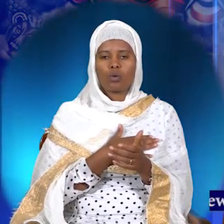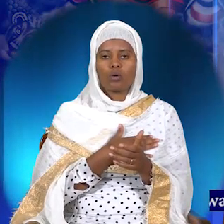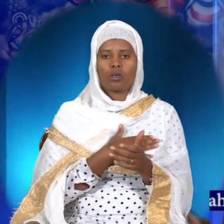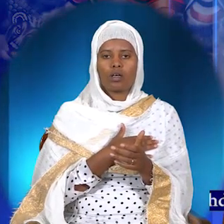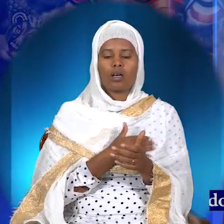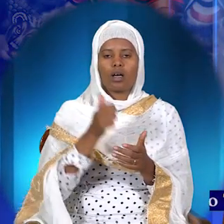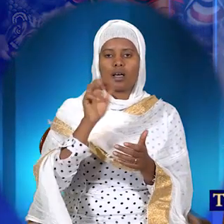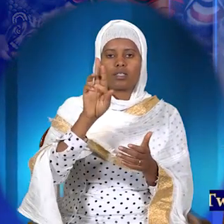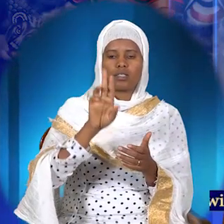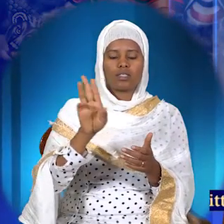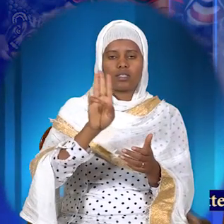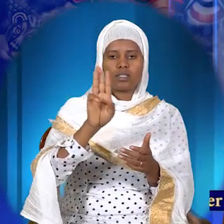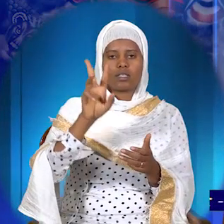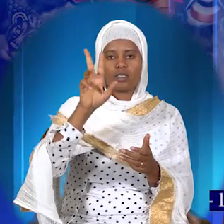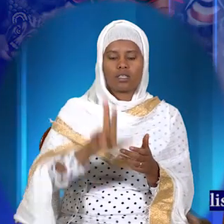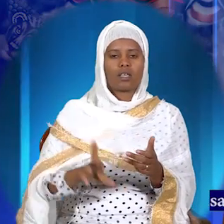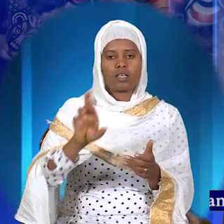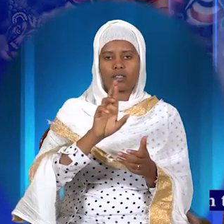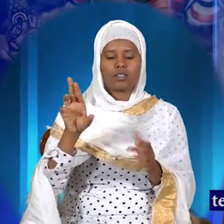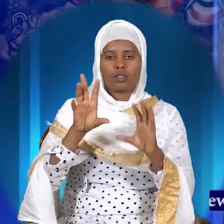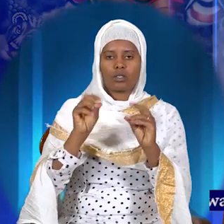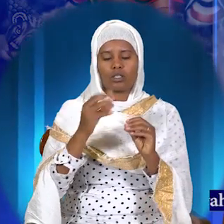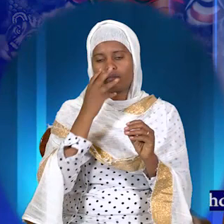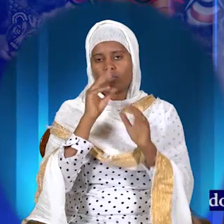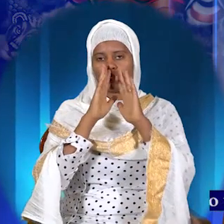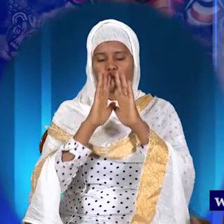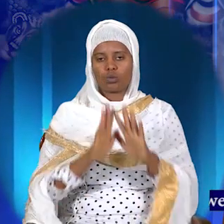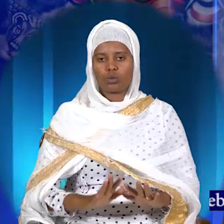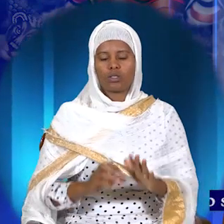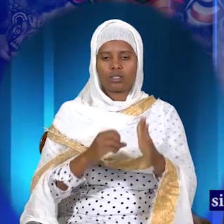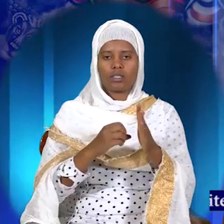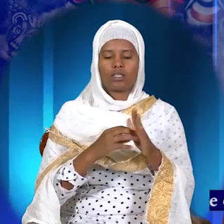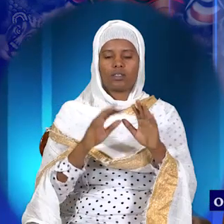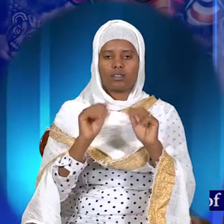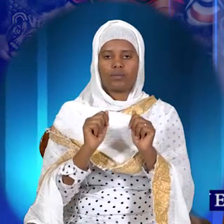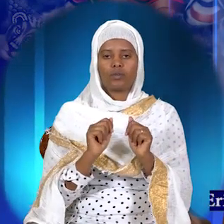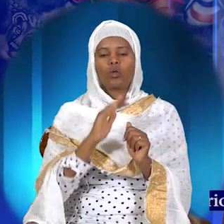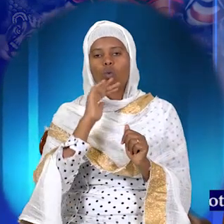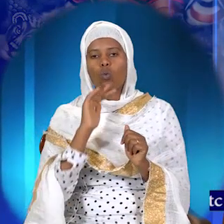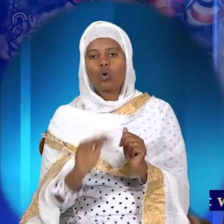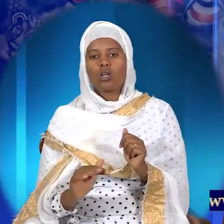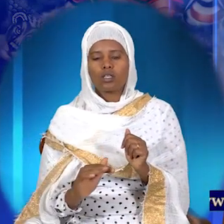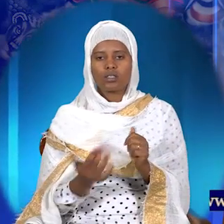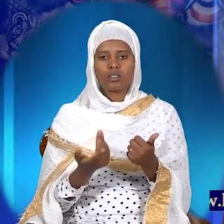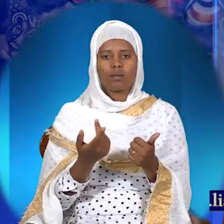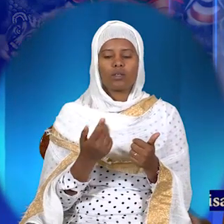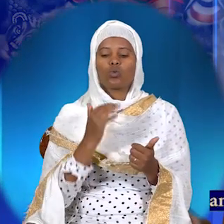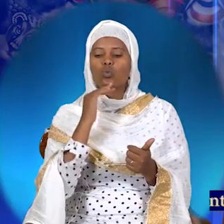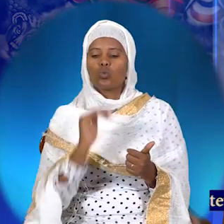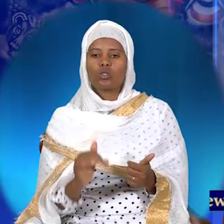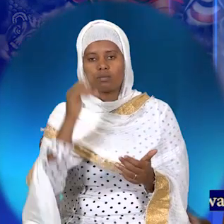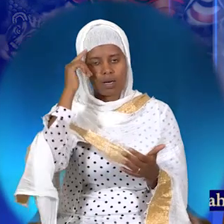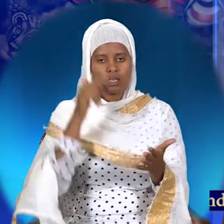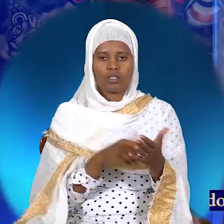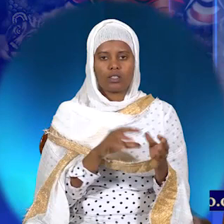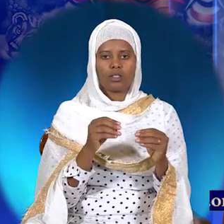አስራጺ ማለት እዩ ምክንያቱ ንወልድ ስለ ዝወለደ ንመንፈስ ቅዱስ ድማ ስለ ዘስረጸ ወልድ ከዓ ውሉድ